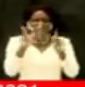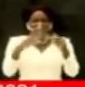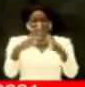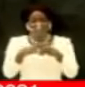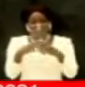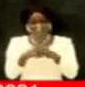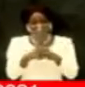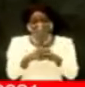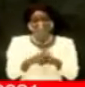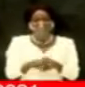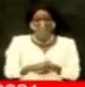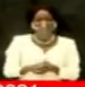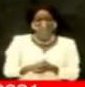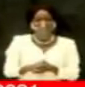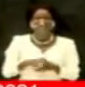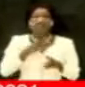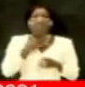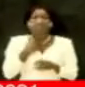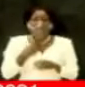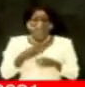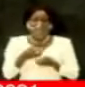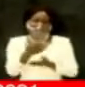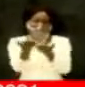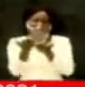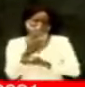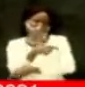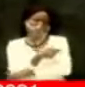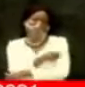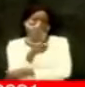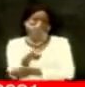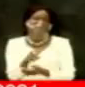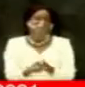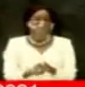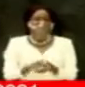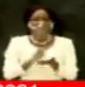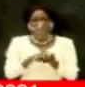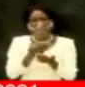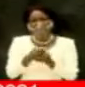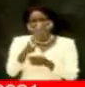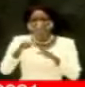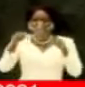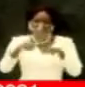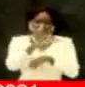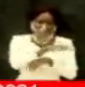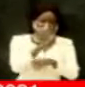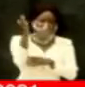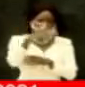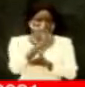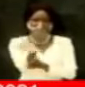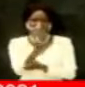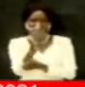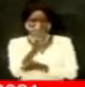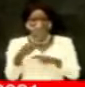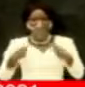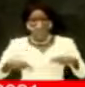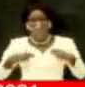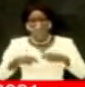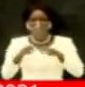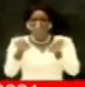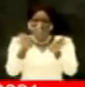kuti antu ambiri sopano kufuna atinga nao Mene joncho madzulano ndiriso ndi nduna ya zaumoyo imweso ndo wapa mpando